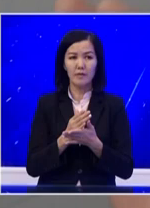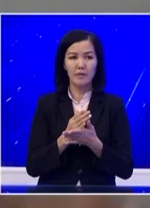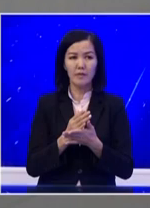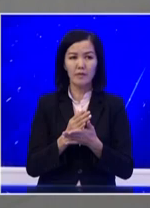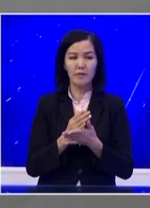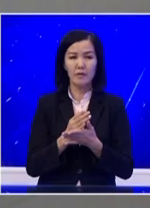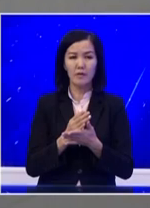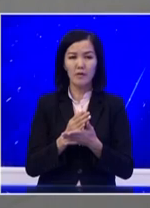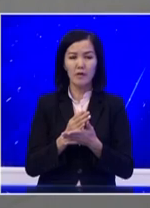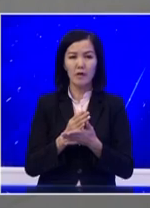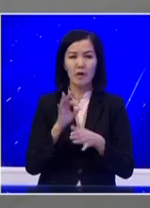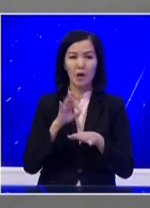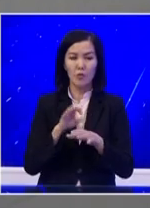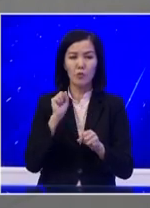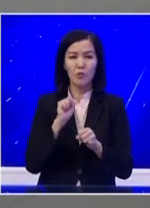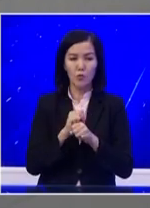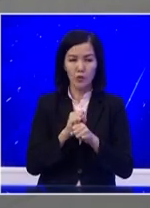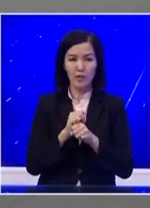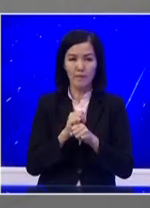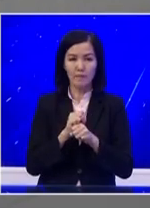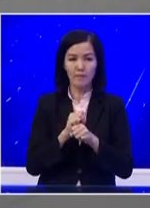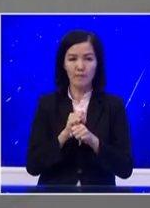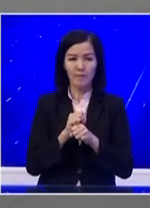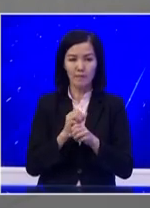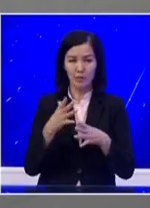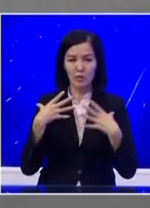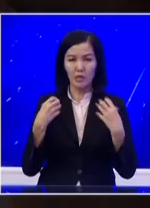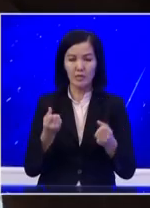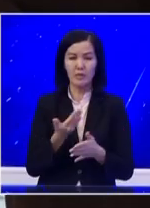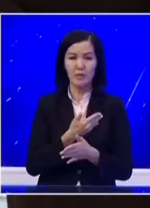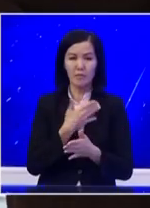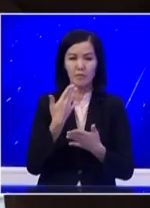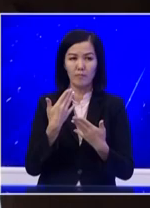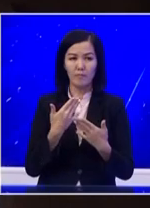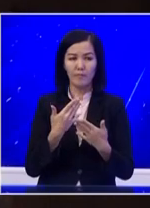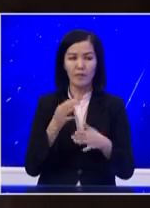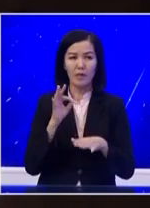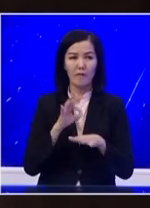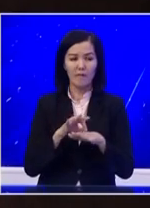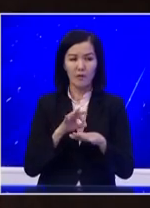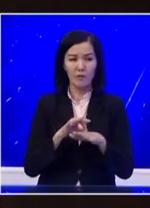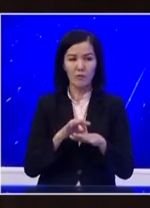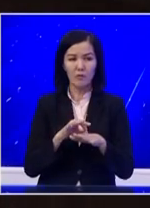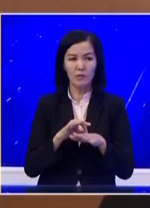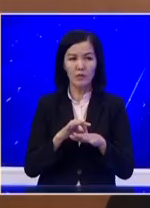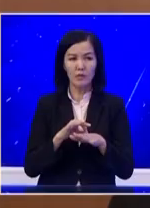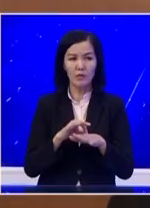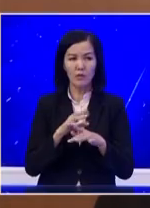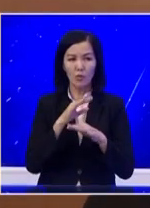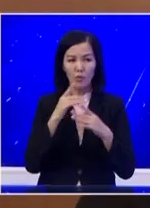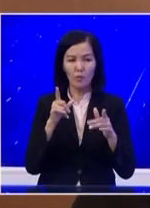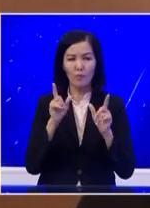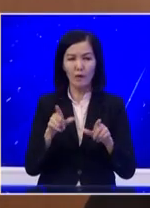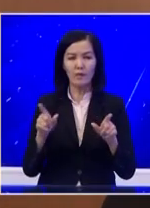қайталанбайды. Тек қана бәріміз жазылып кетсік деп ойлаймын. Вирус деген қаптап жатыр, қазір